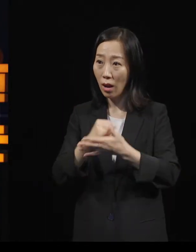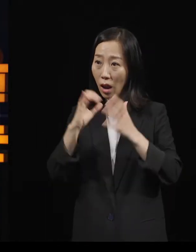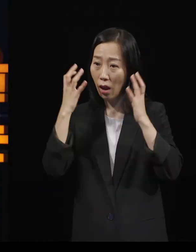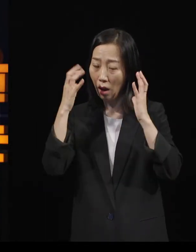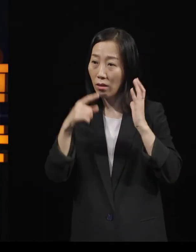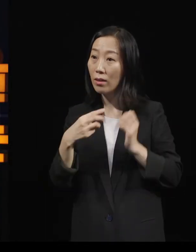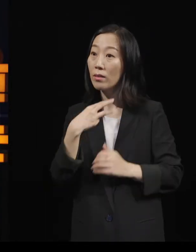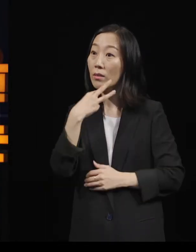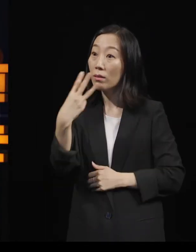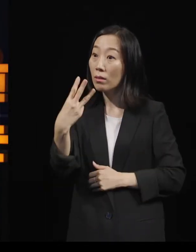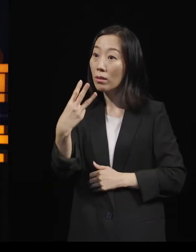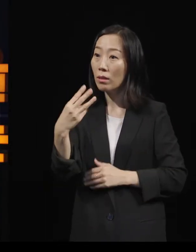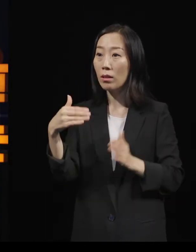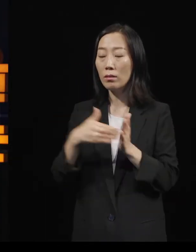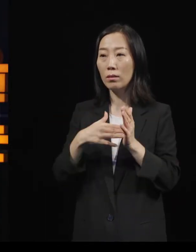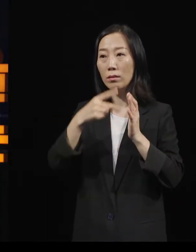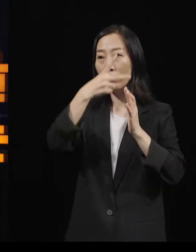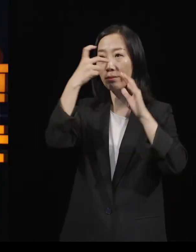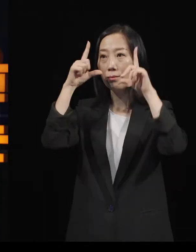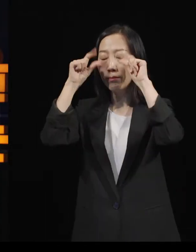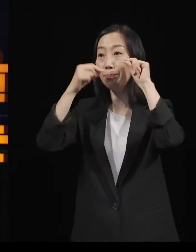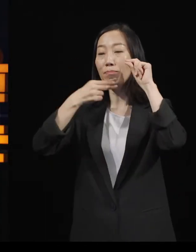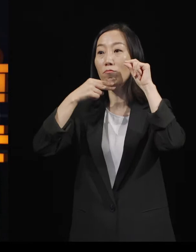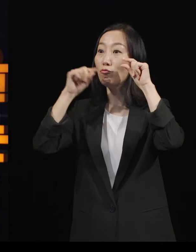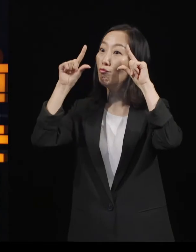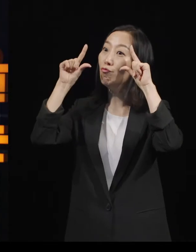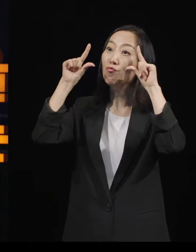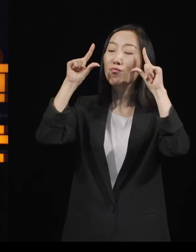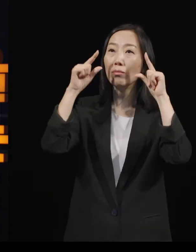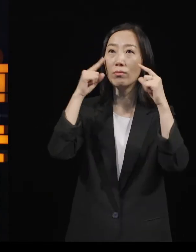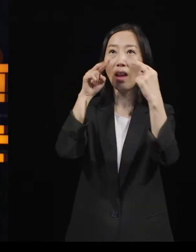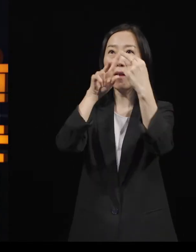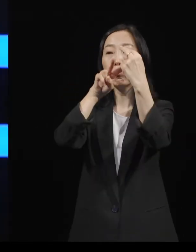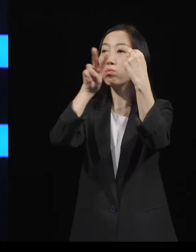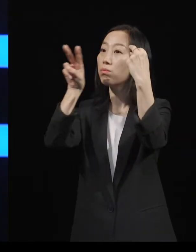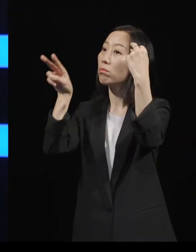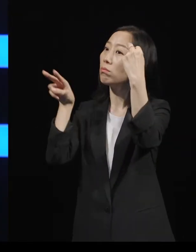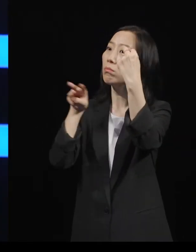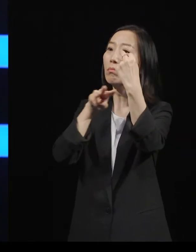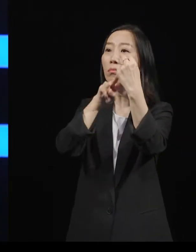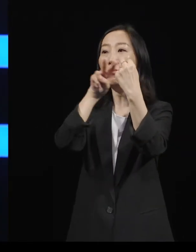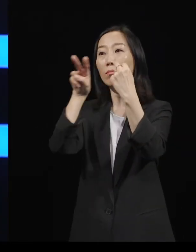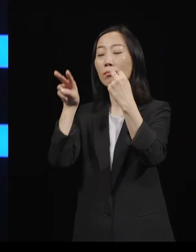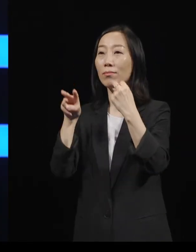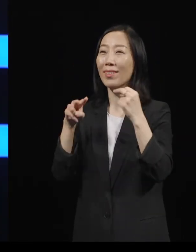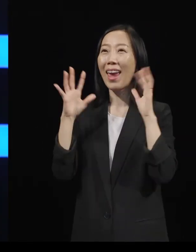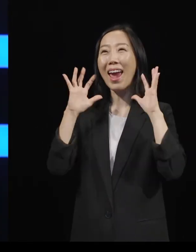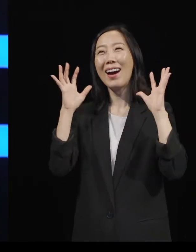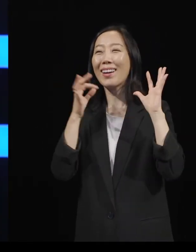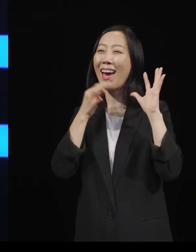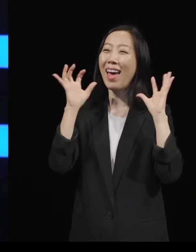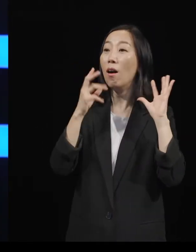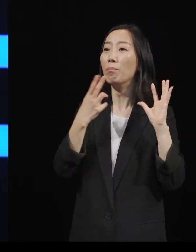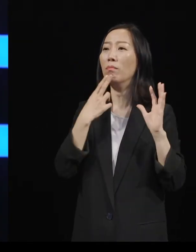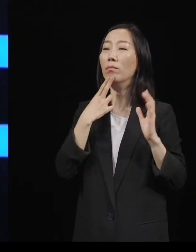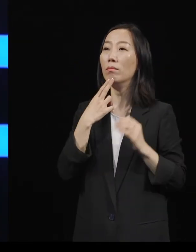때까지 잠도 거의 자지 않았고요. 눈에 초점도 맞추지 못했고요. 옹알이는 아예 없었습니다.